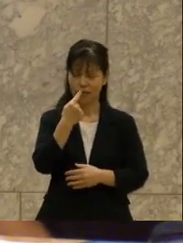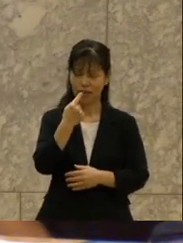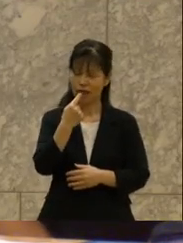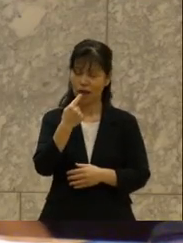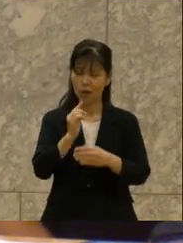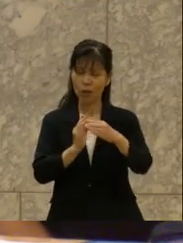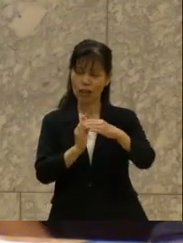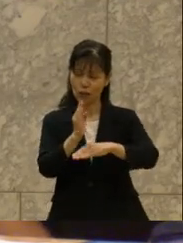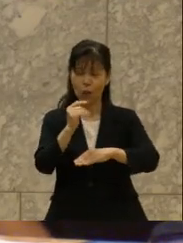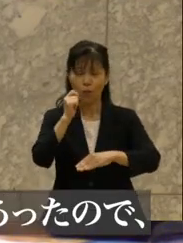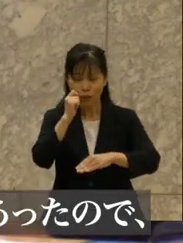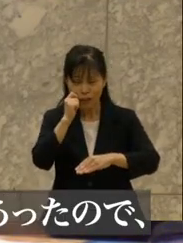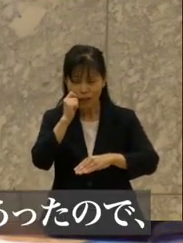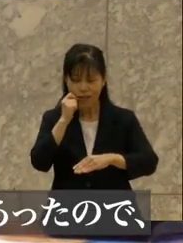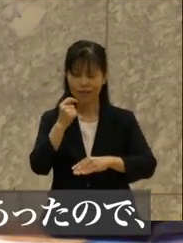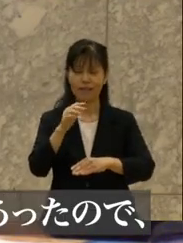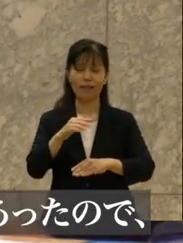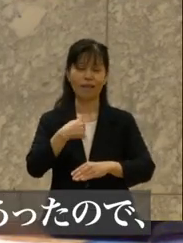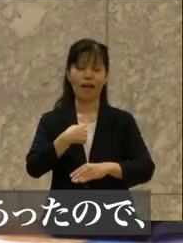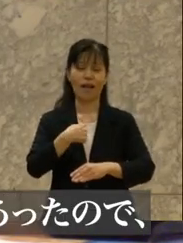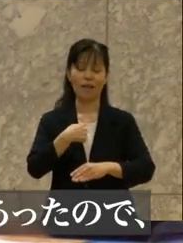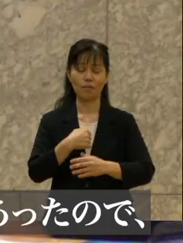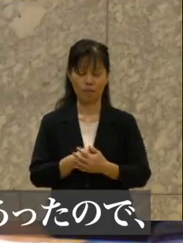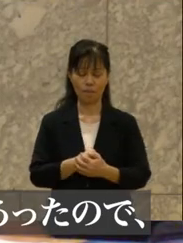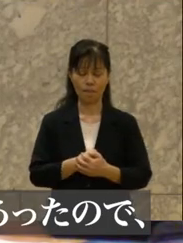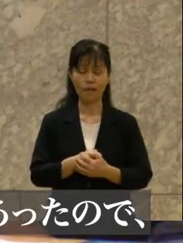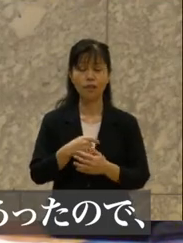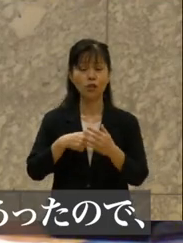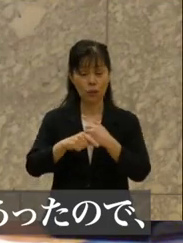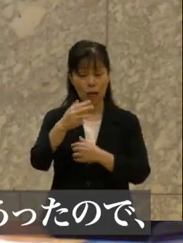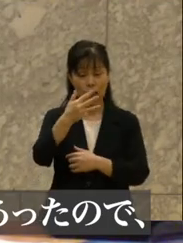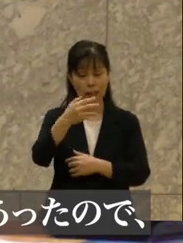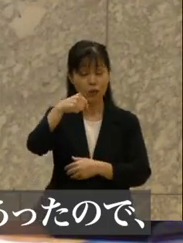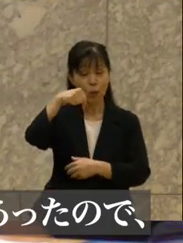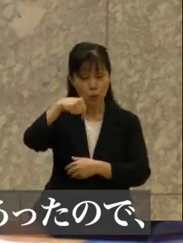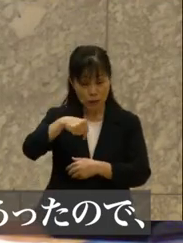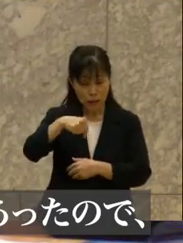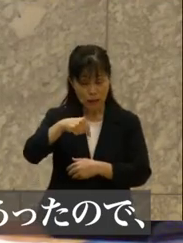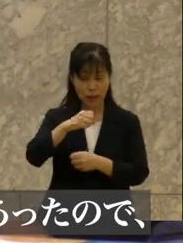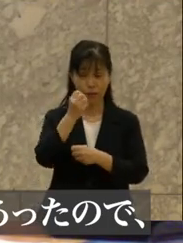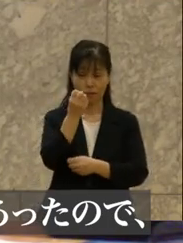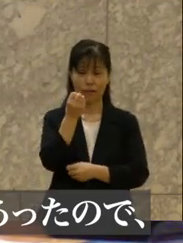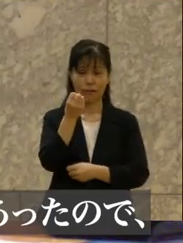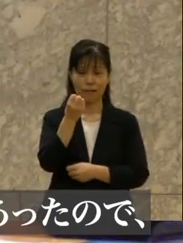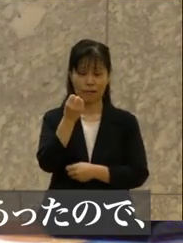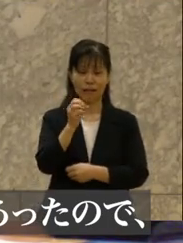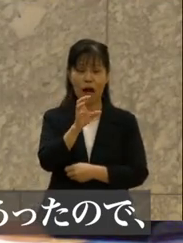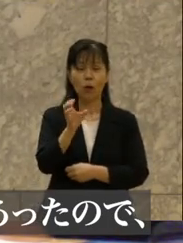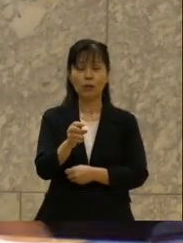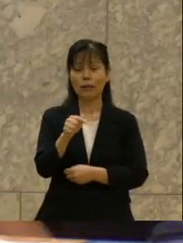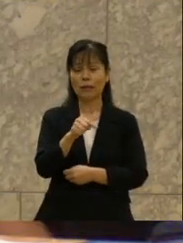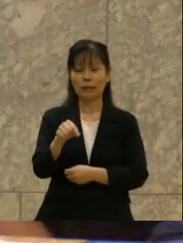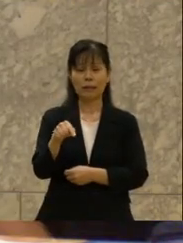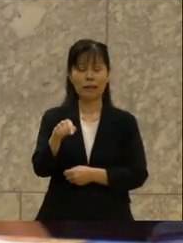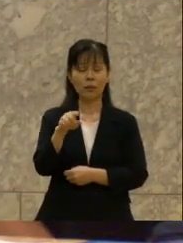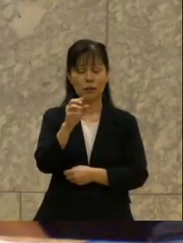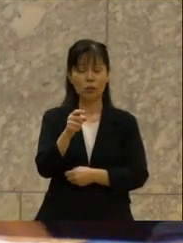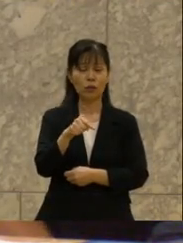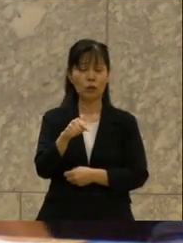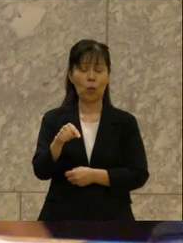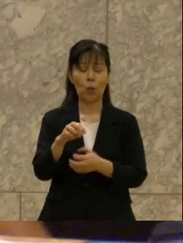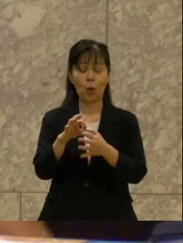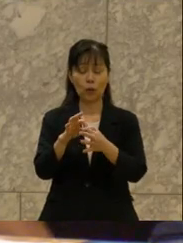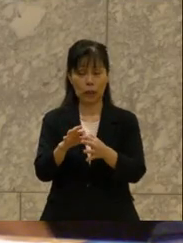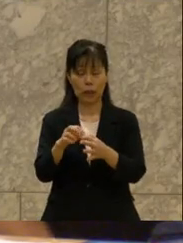のが正直自分自身にあってっていうのが8人中7人がアフリカ勢ケニア人とエチオピア人が7人占めてた現実があったのでそこ